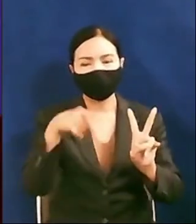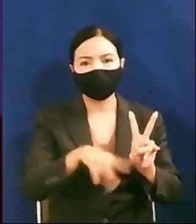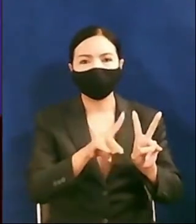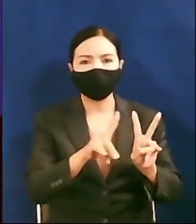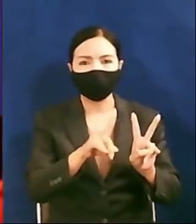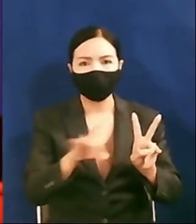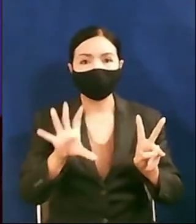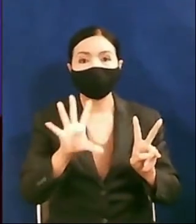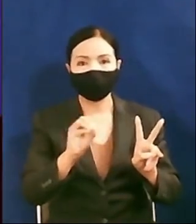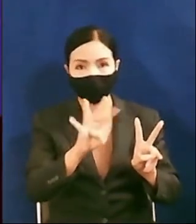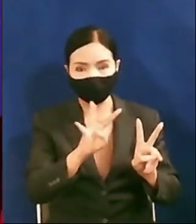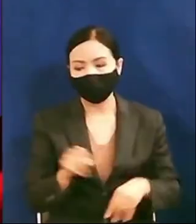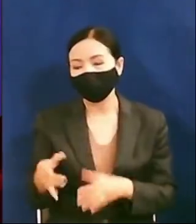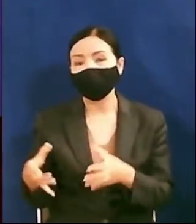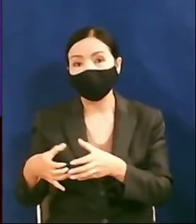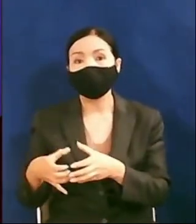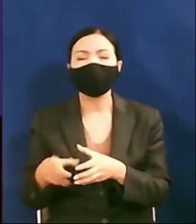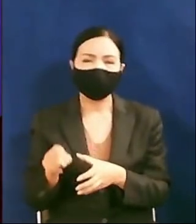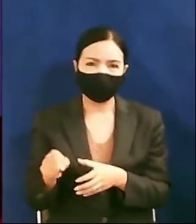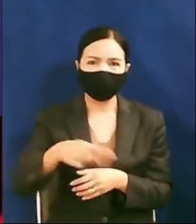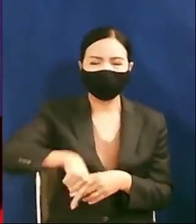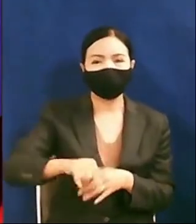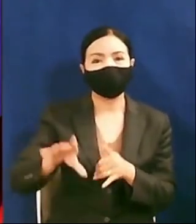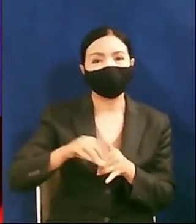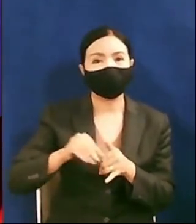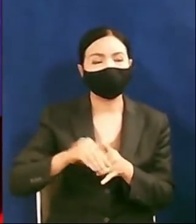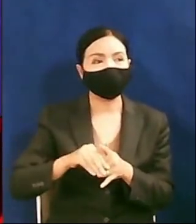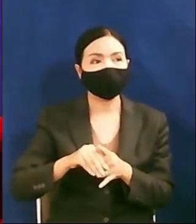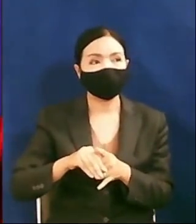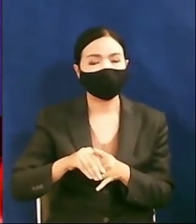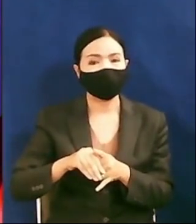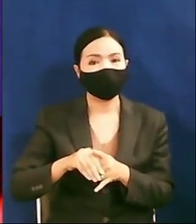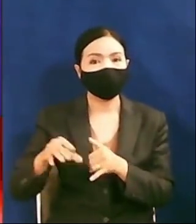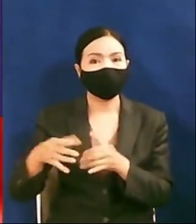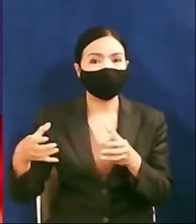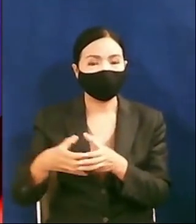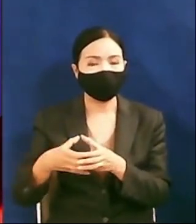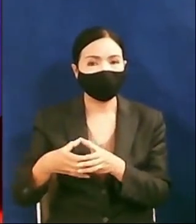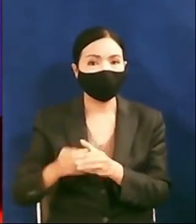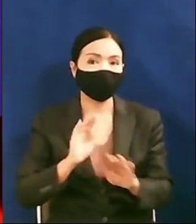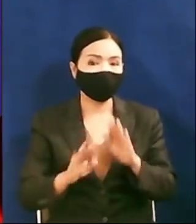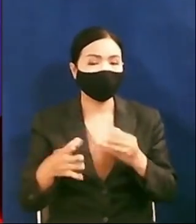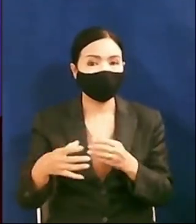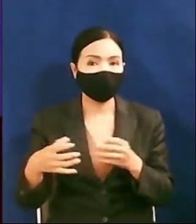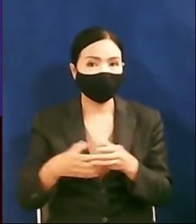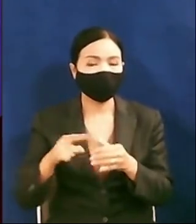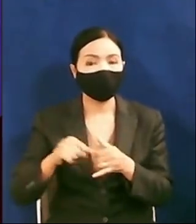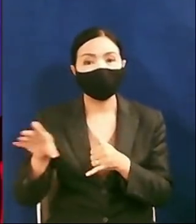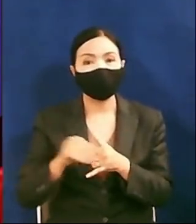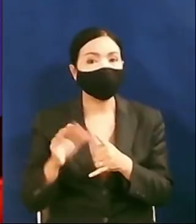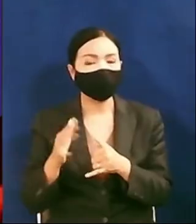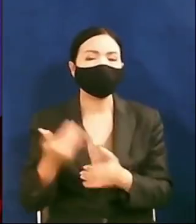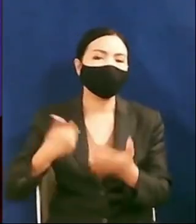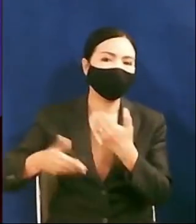นะครับส่วนกลุ่มไม่ติดเชื้อเนี่ยก็พบการส่วนกลุ่มเปรียบเทียบนะครับซึ่งไม่ติดเชื้อเนี่ยก็ มีประวัติ